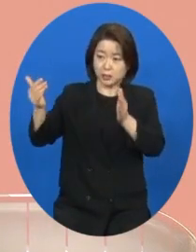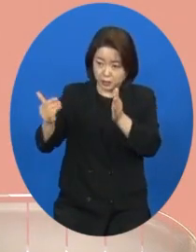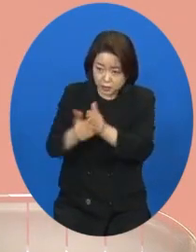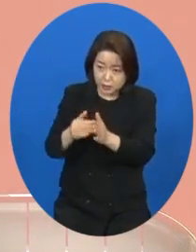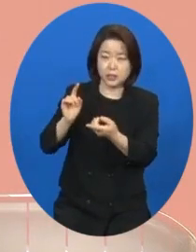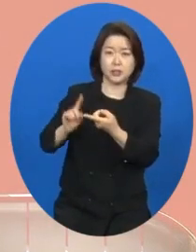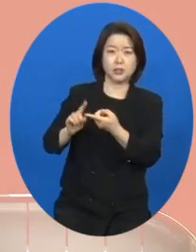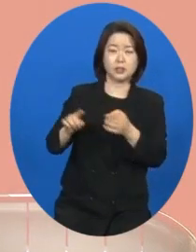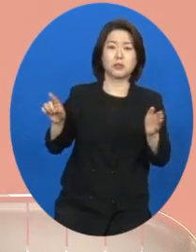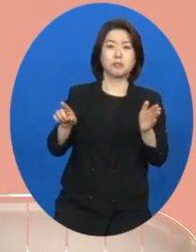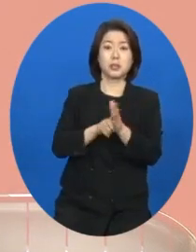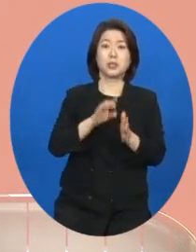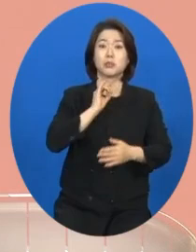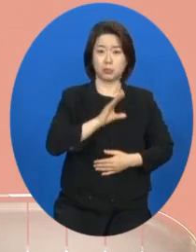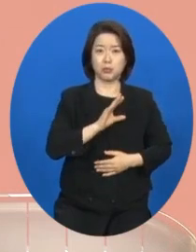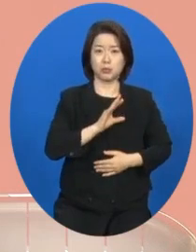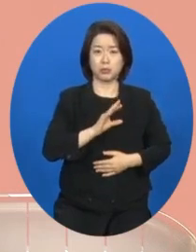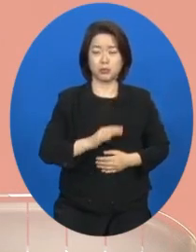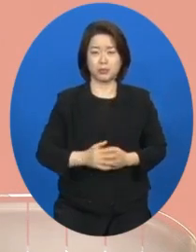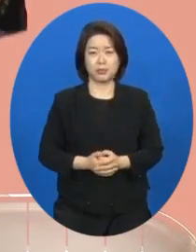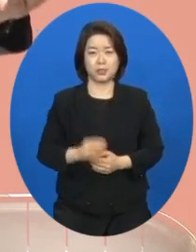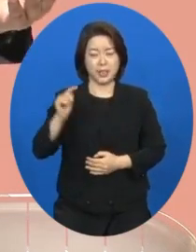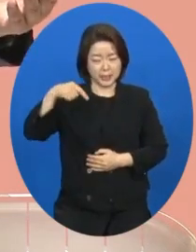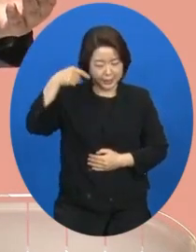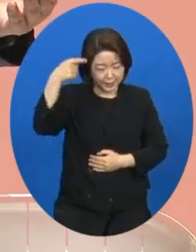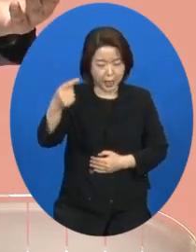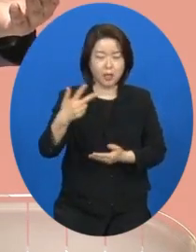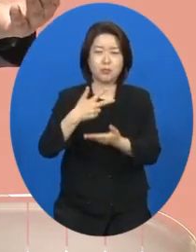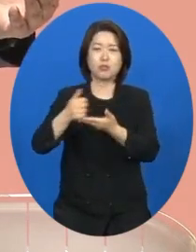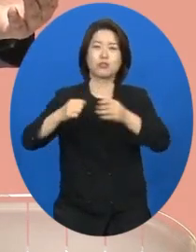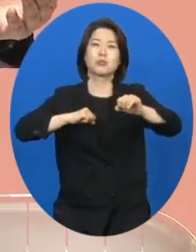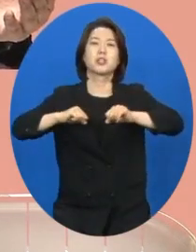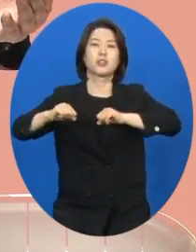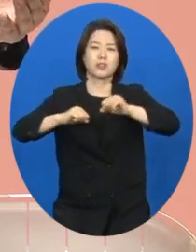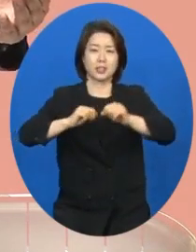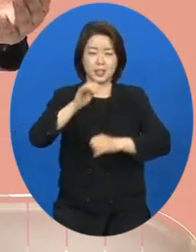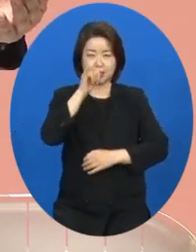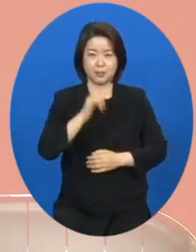거예요. 그 다음에 주님이 역사하세요.